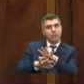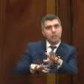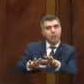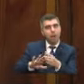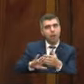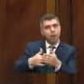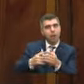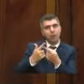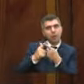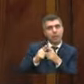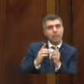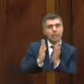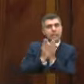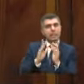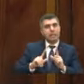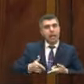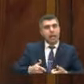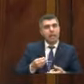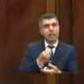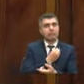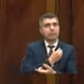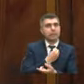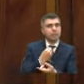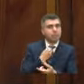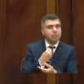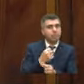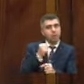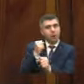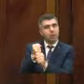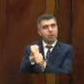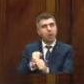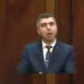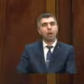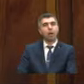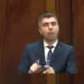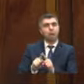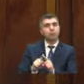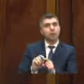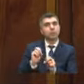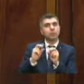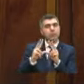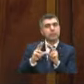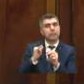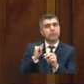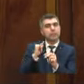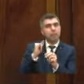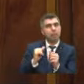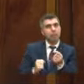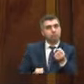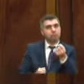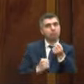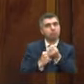الأساسية المتمثلة في التعليم والصحة والتشغيل، والتي تحتاج إلى مزيد من التطوير ليتحقق